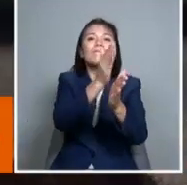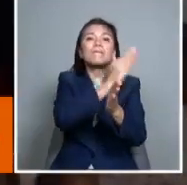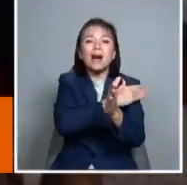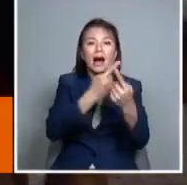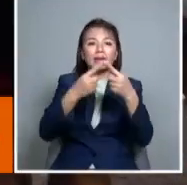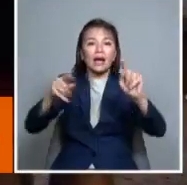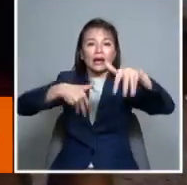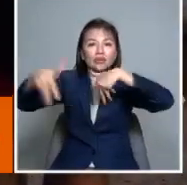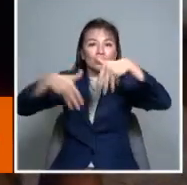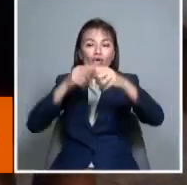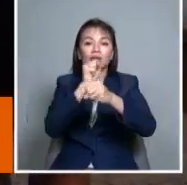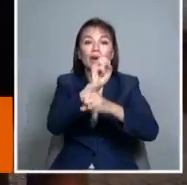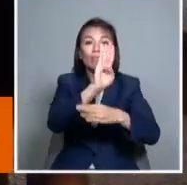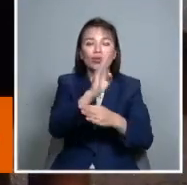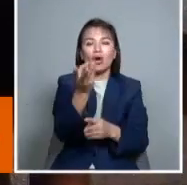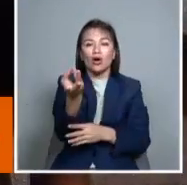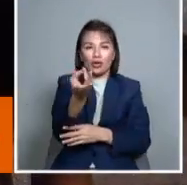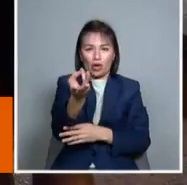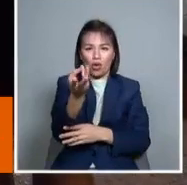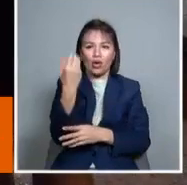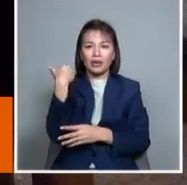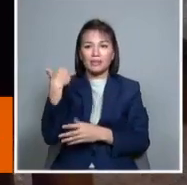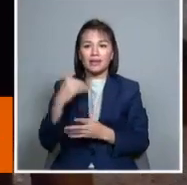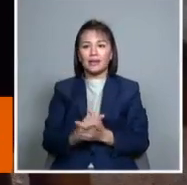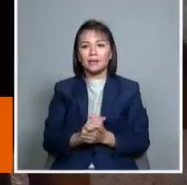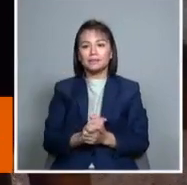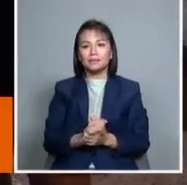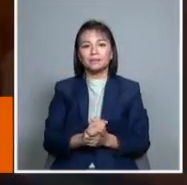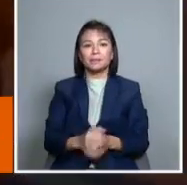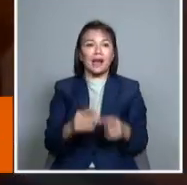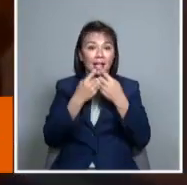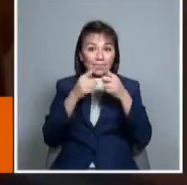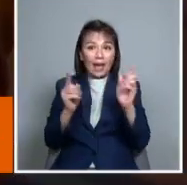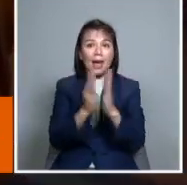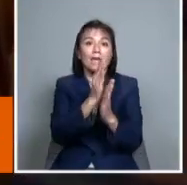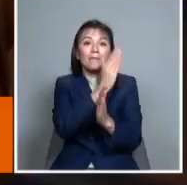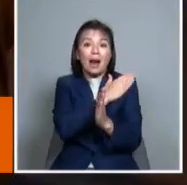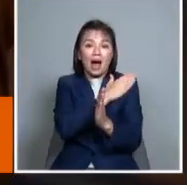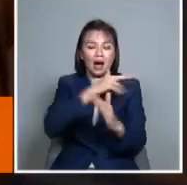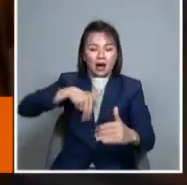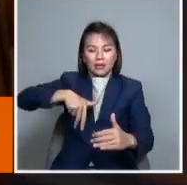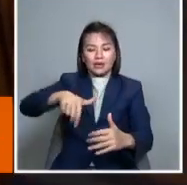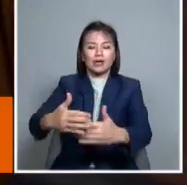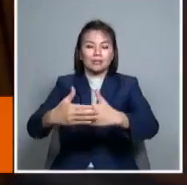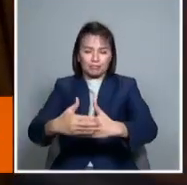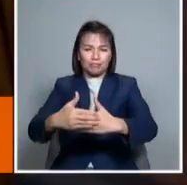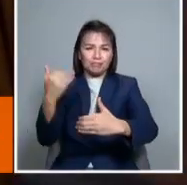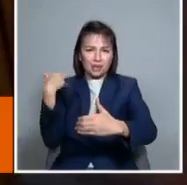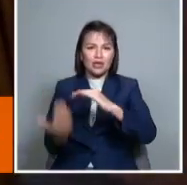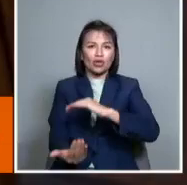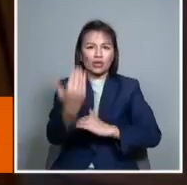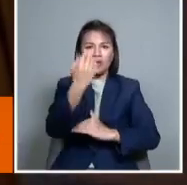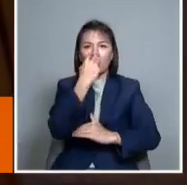จำนวนประชาชนที่มาทำบุญเนี่ยน้อยลงไปทุกปีที่ผ่านมาอย่างเห็นได้ชัดแต่ก็ยังมีพระสงฆ์ออกมาเดินรับบิณฑบาตตามปกติครับ